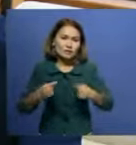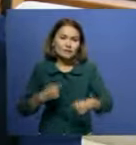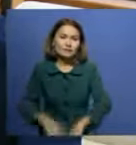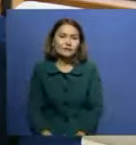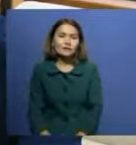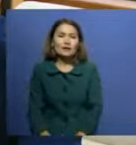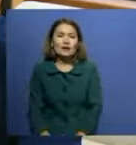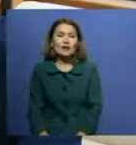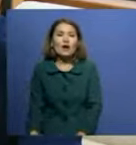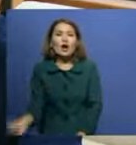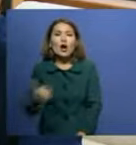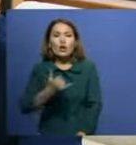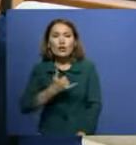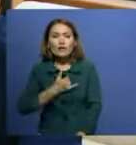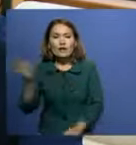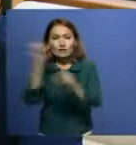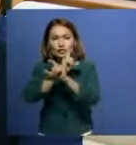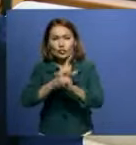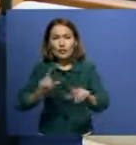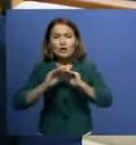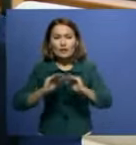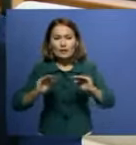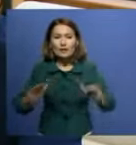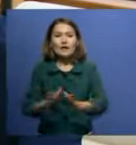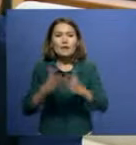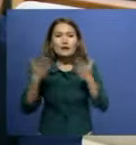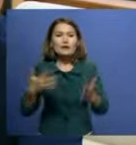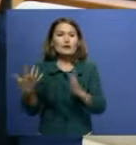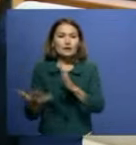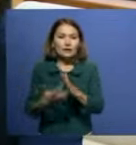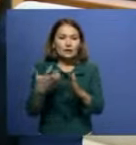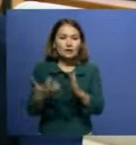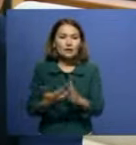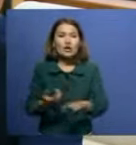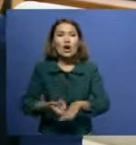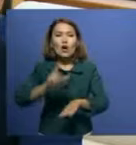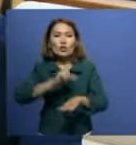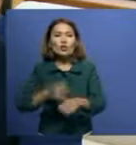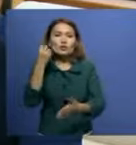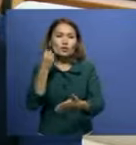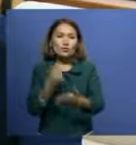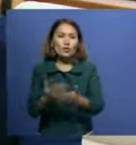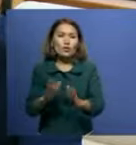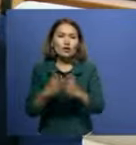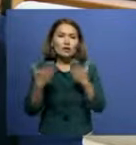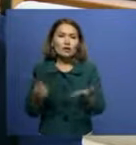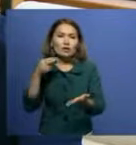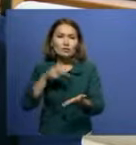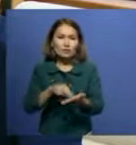Базарларда оқулықтардың көшірмелері пайда болған, олардың бағасы түп нұсқалардан төмен және сапасы өте